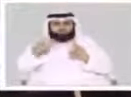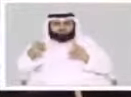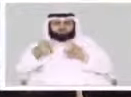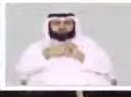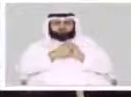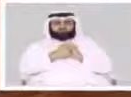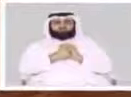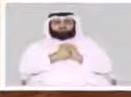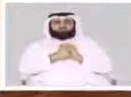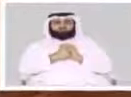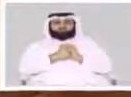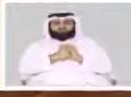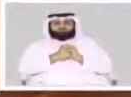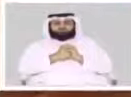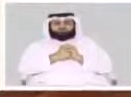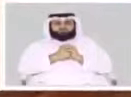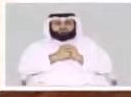اليهود،